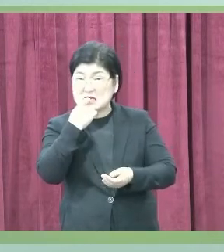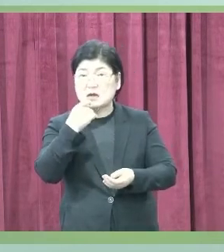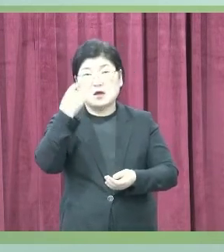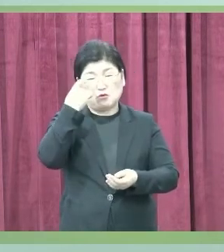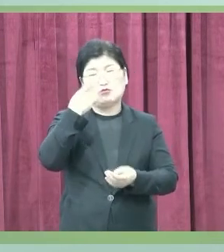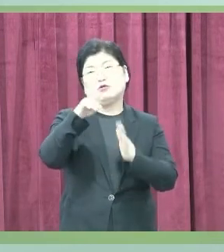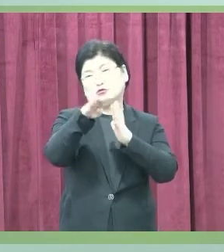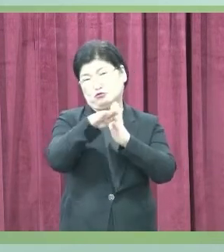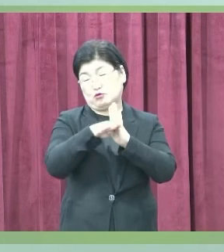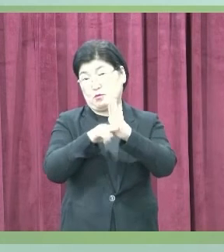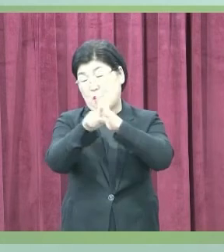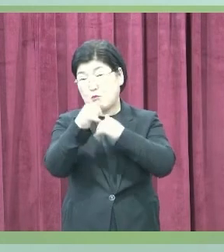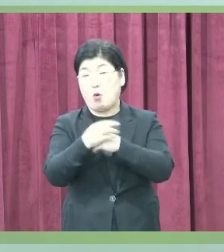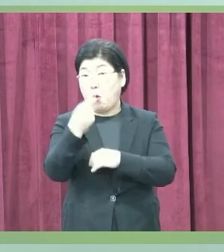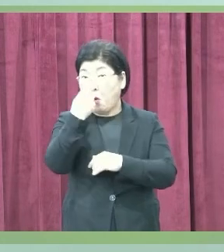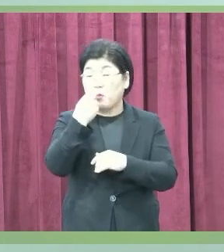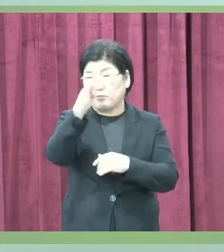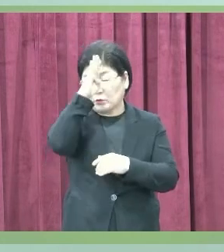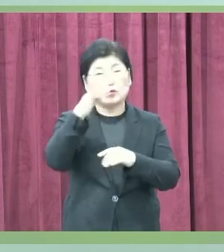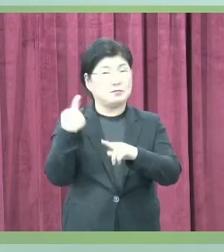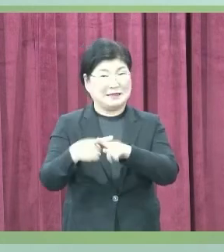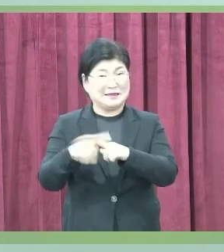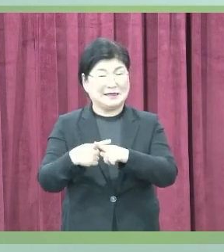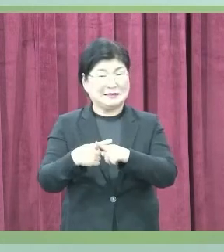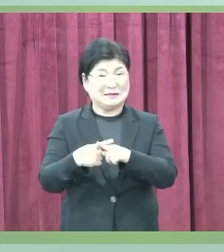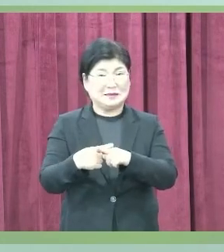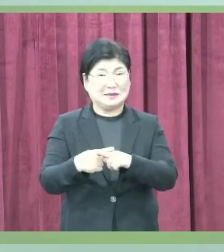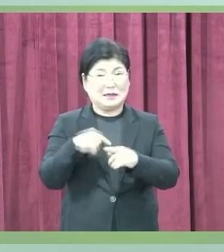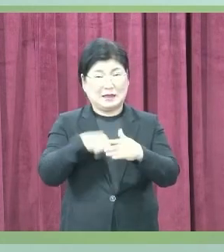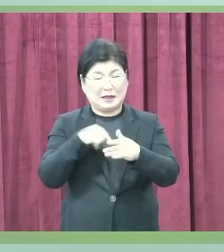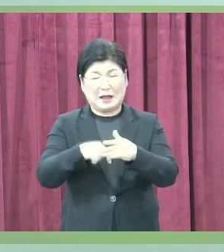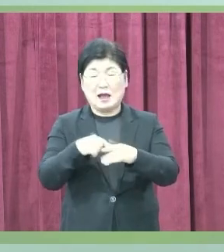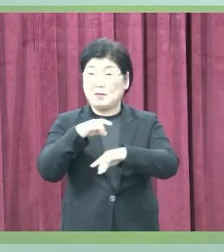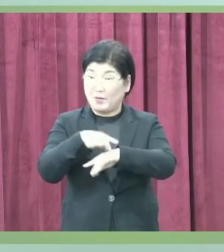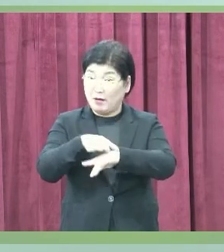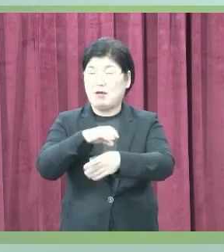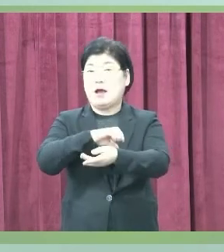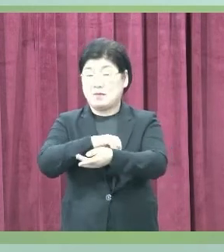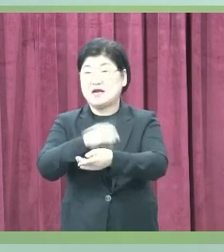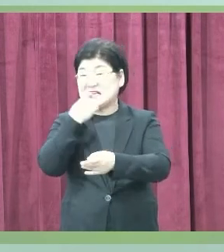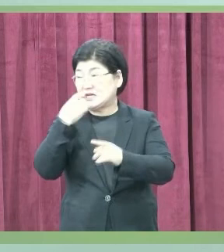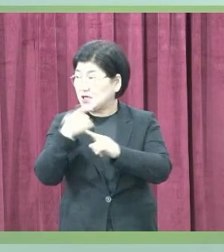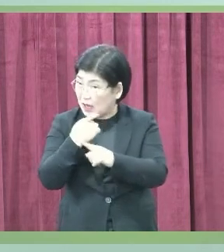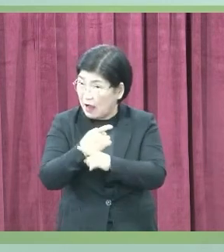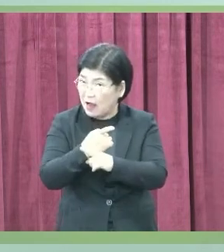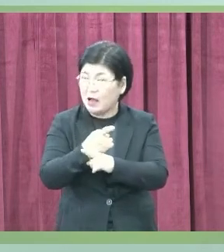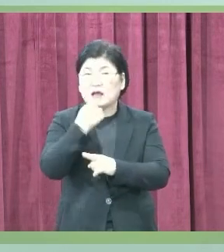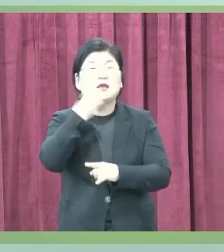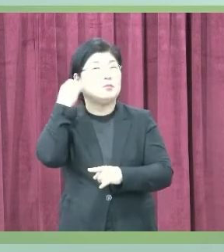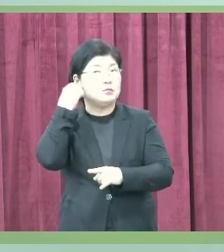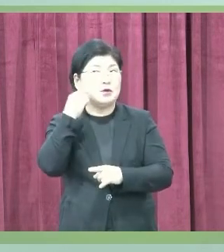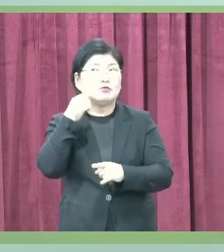순서로 나타났습니다. 호흡기도 역시 장애와 관련된 내과, 정형외과, 한방, 치과, 이비인후과의 순서로